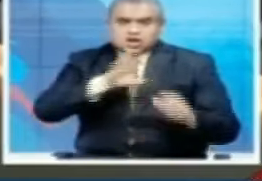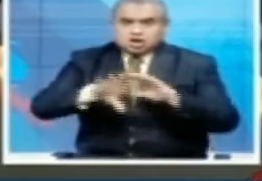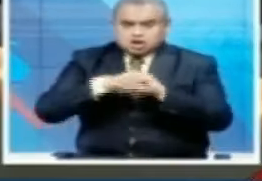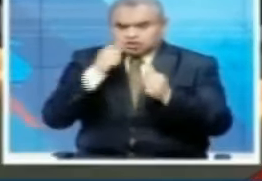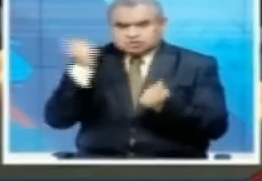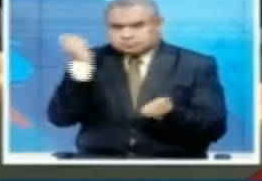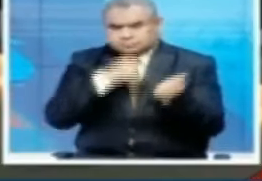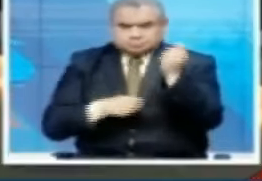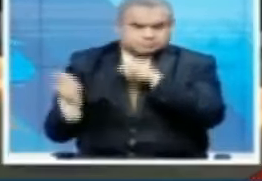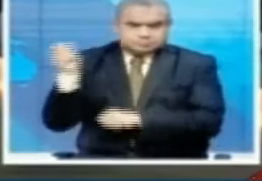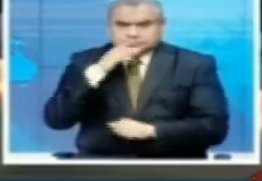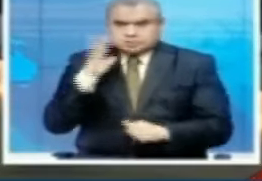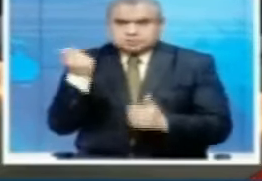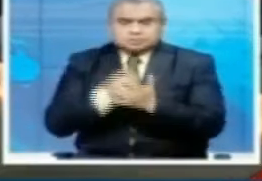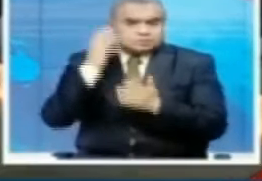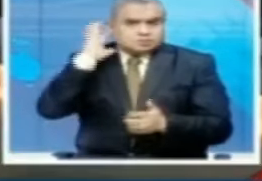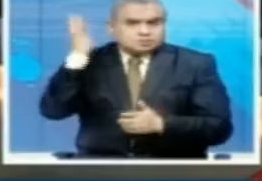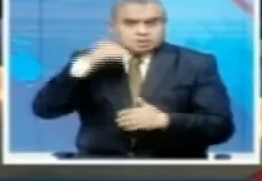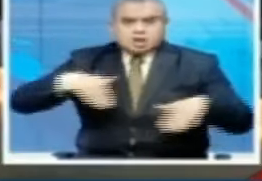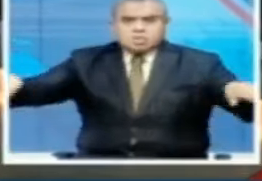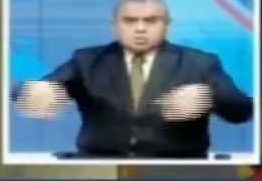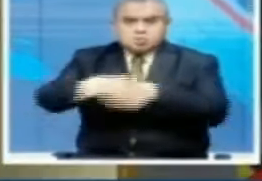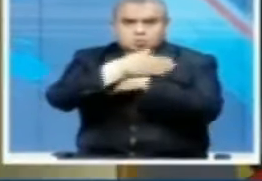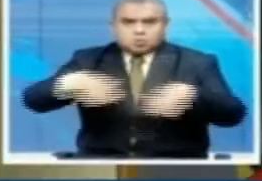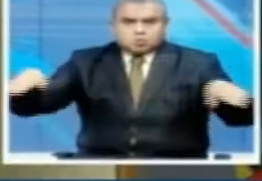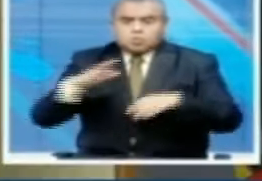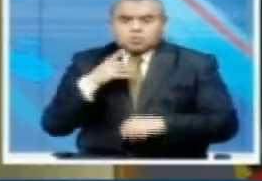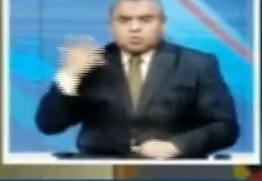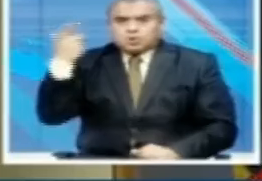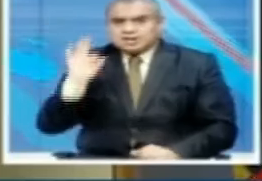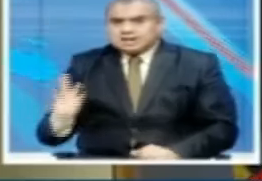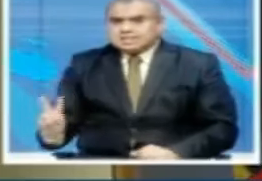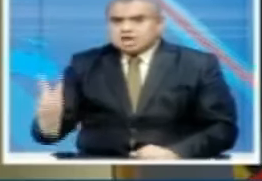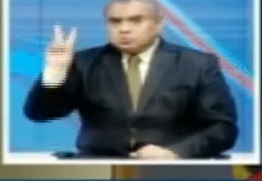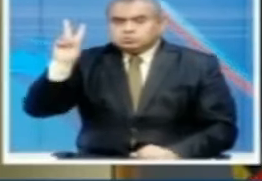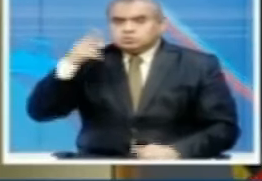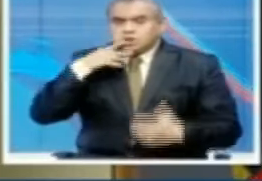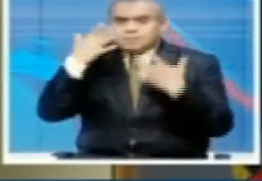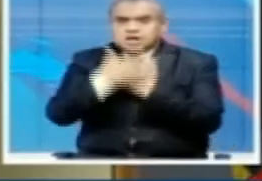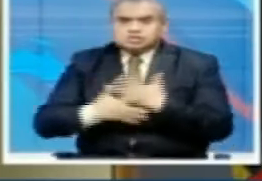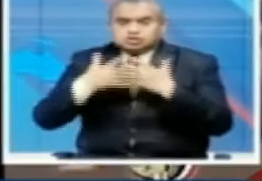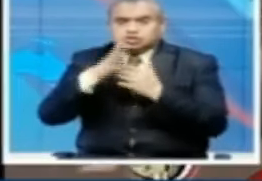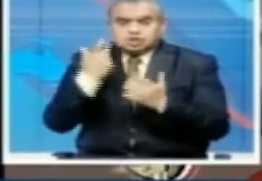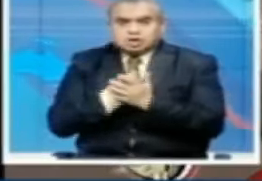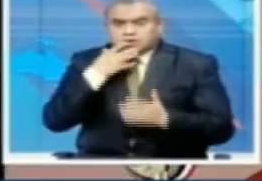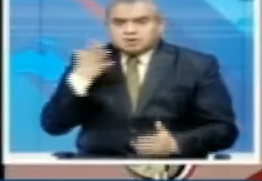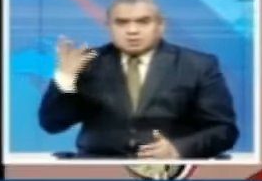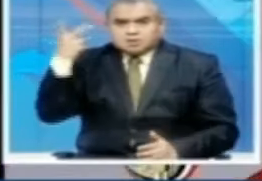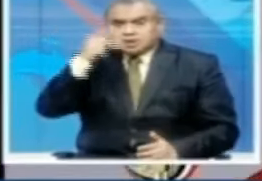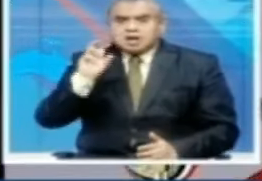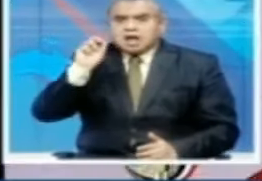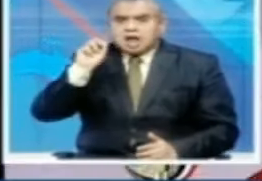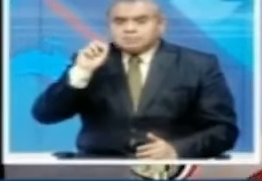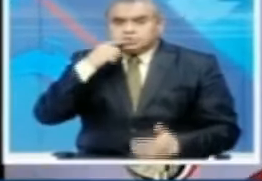القطاعات. كان أبرزها قطاع الطرق 73 مشروع تم بالفعل، 25 مشروع جاري،